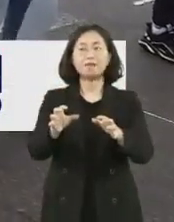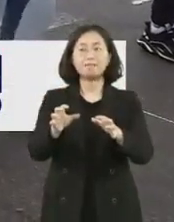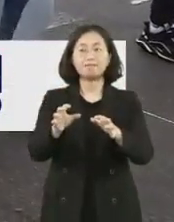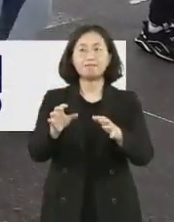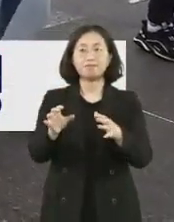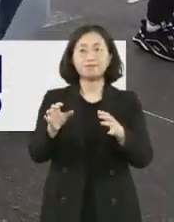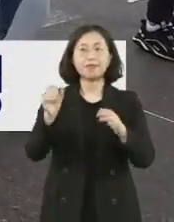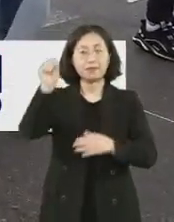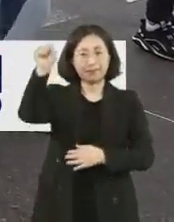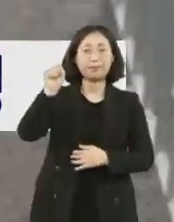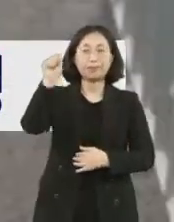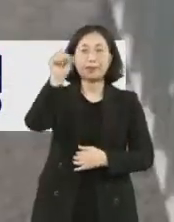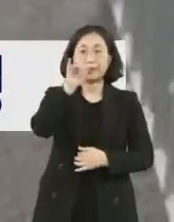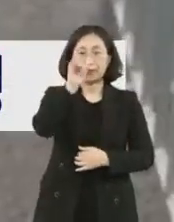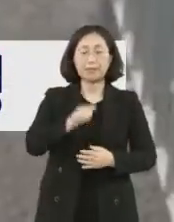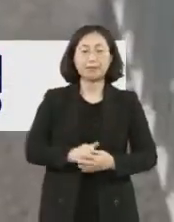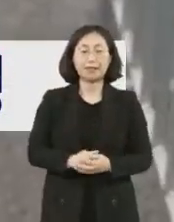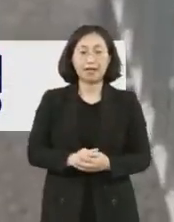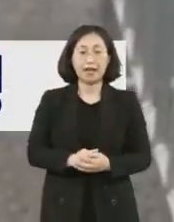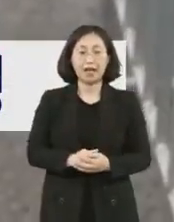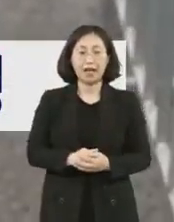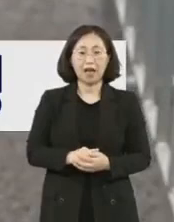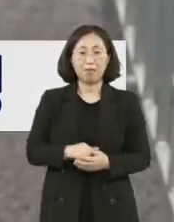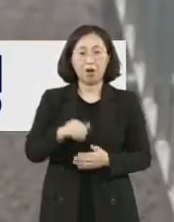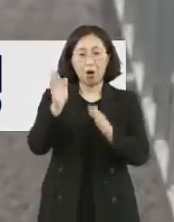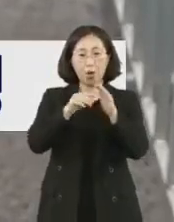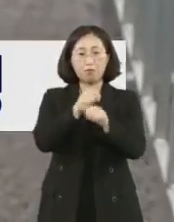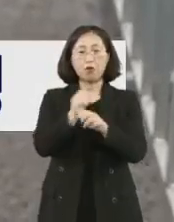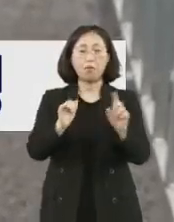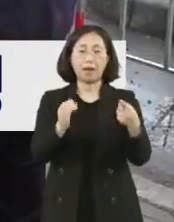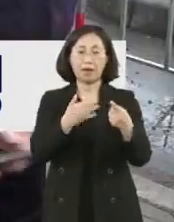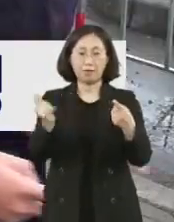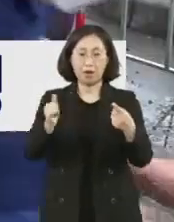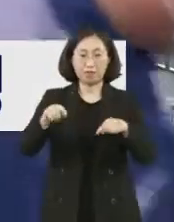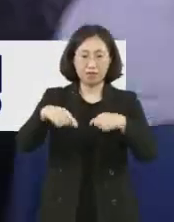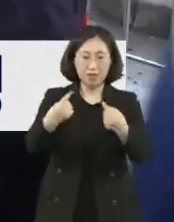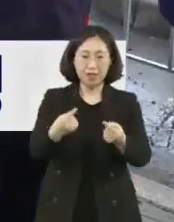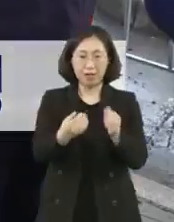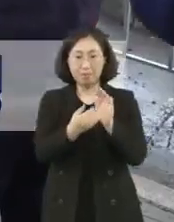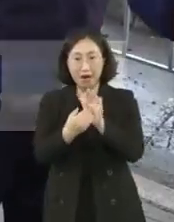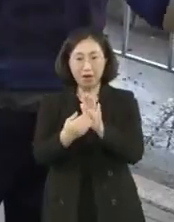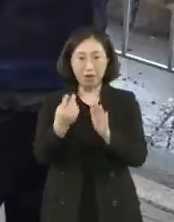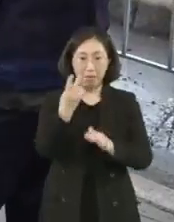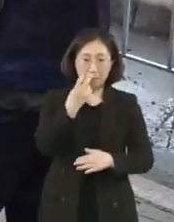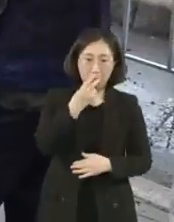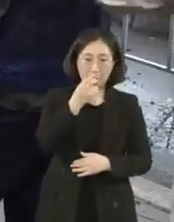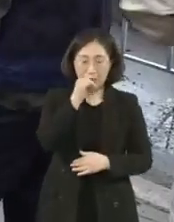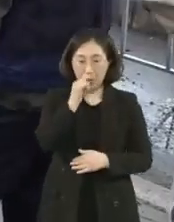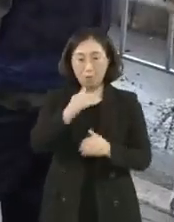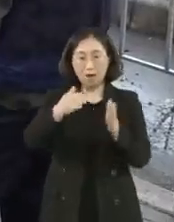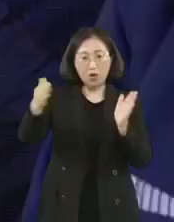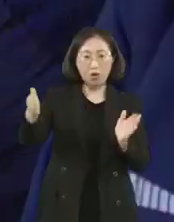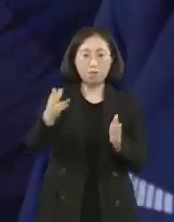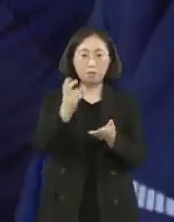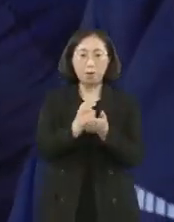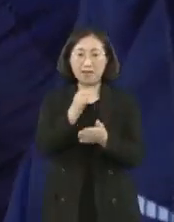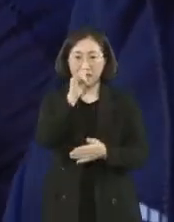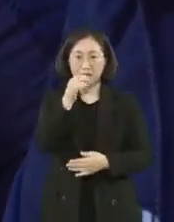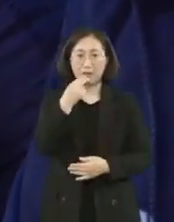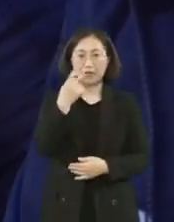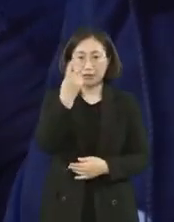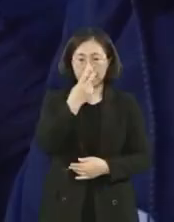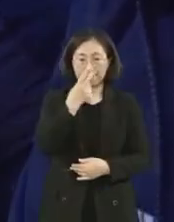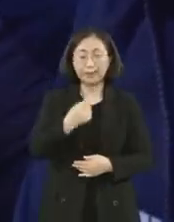집회를 강행했습니다. 당진시는 현장에 공무원 100여 명을 동원해 발열 체크와 거리 두기 등 방역수칙 준수 여부를